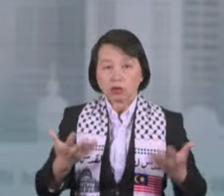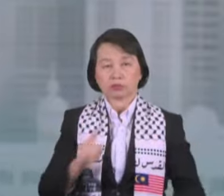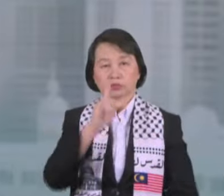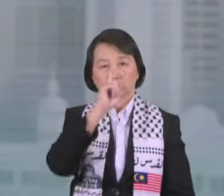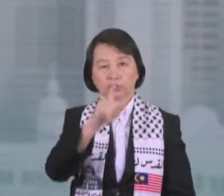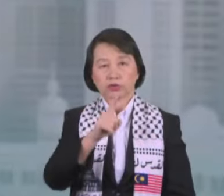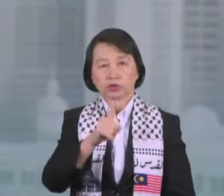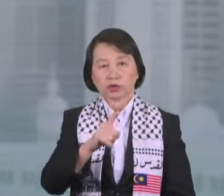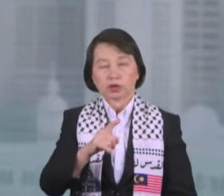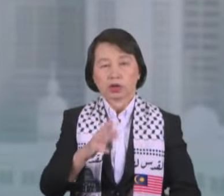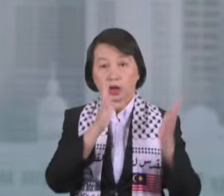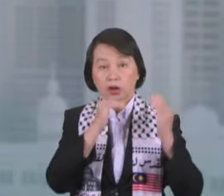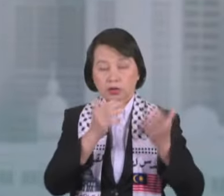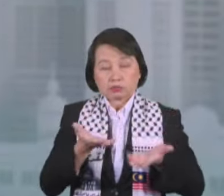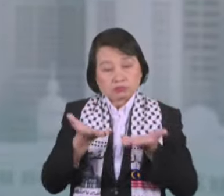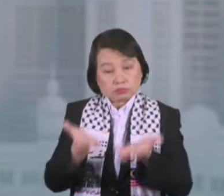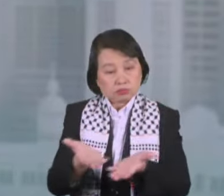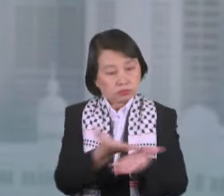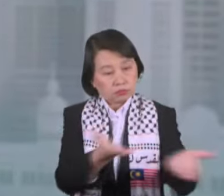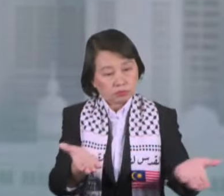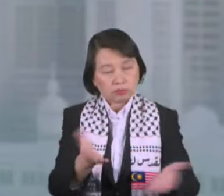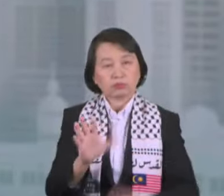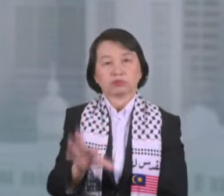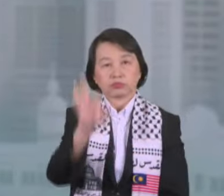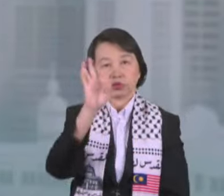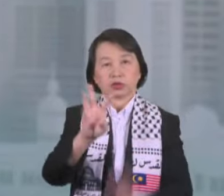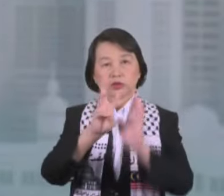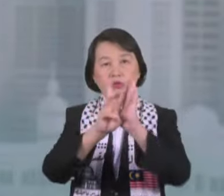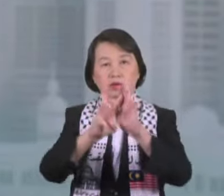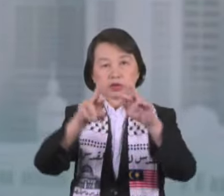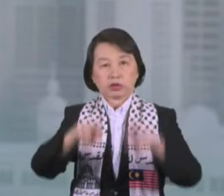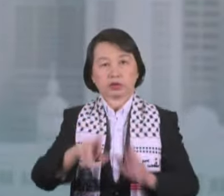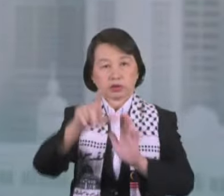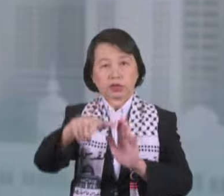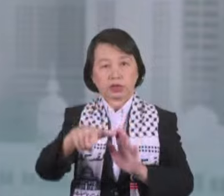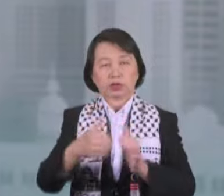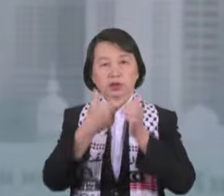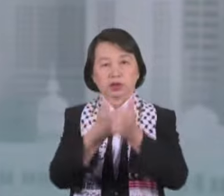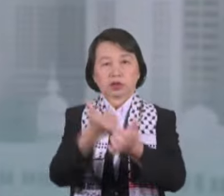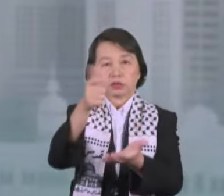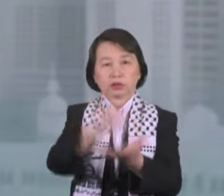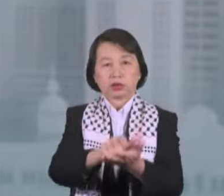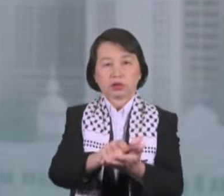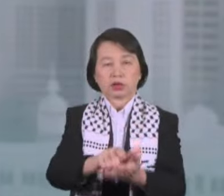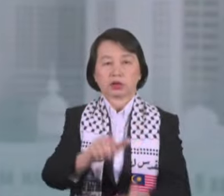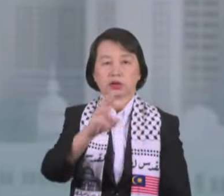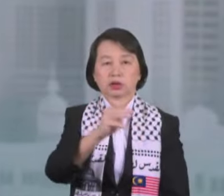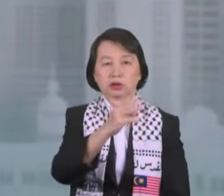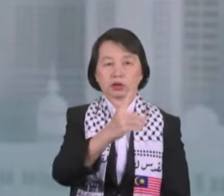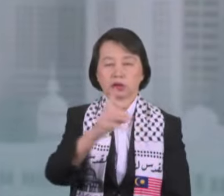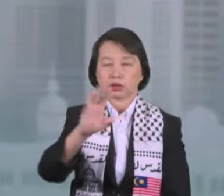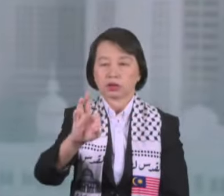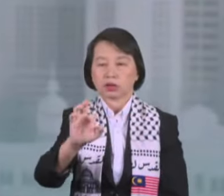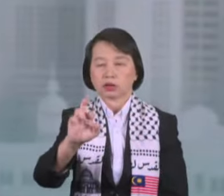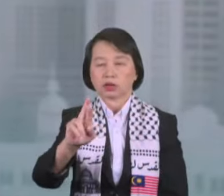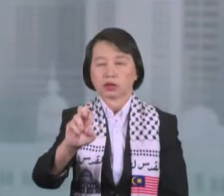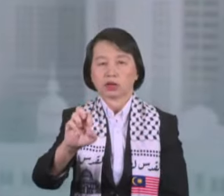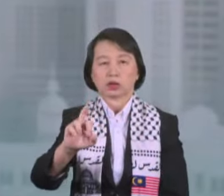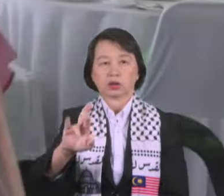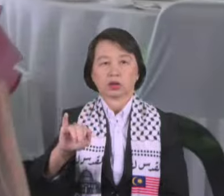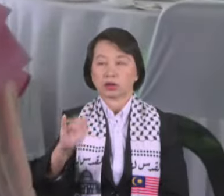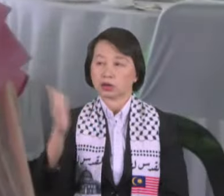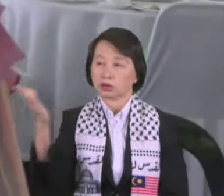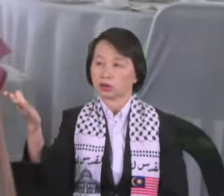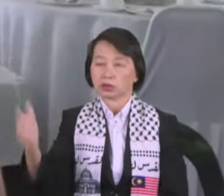pasti ada harapan diletakkan kepada yang dipilih sebagai wakil rakyat nanti. Ikuti laporan wartawan Muhammad Fikri Zaid.